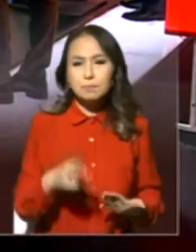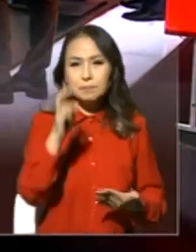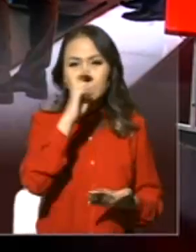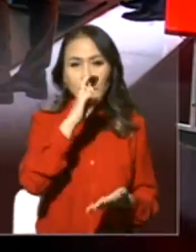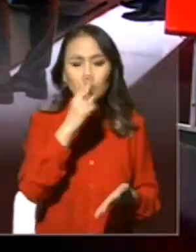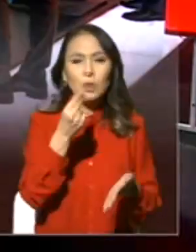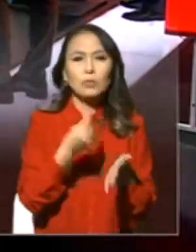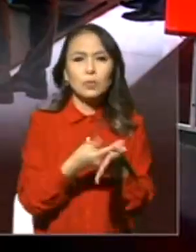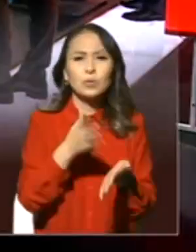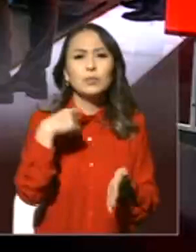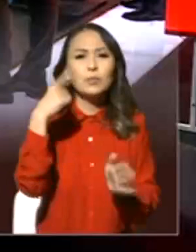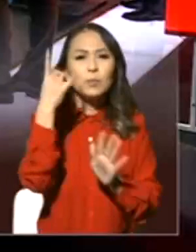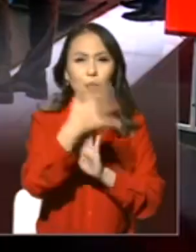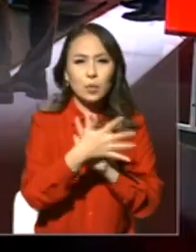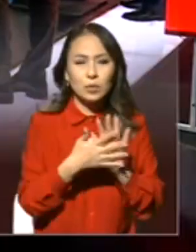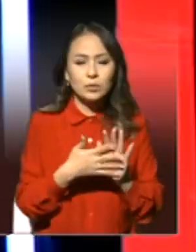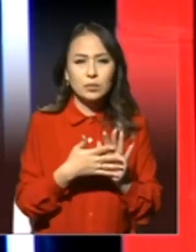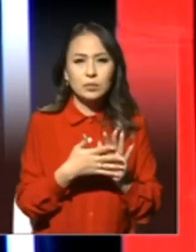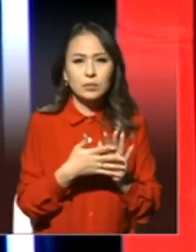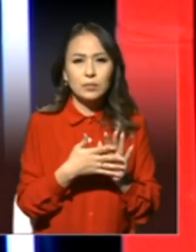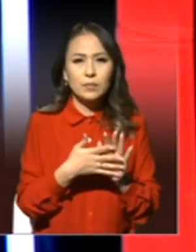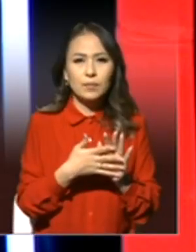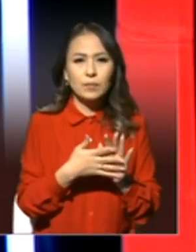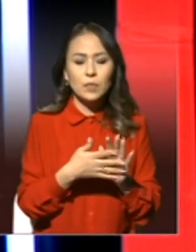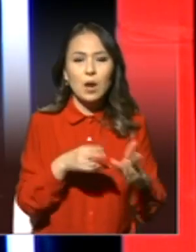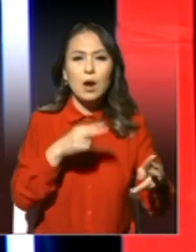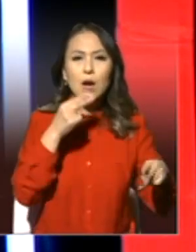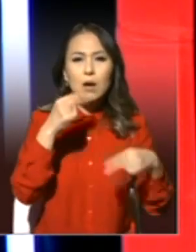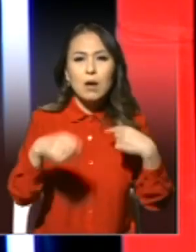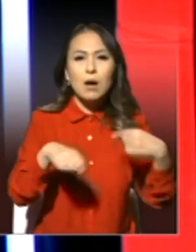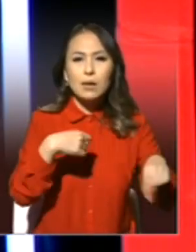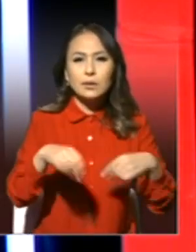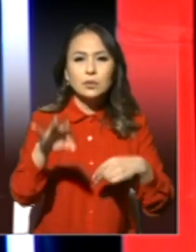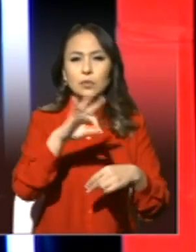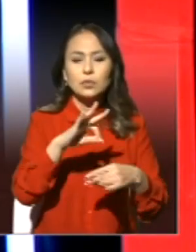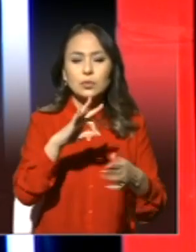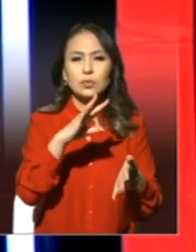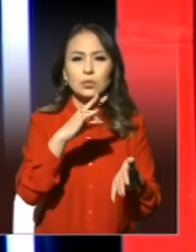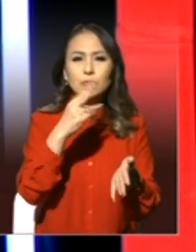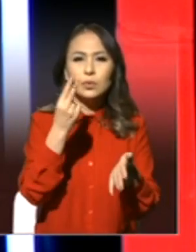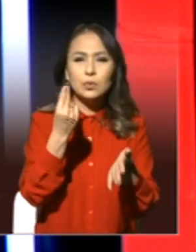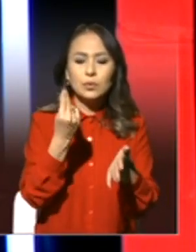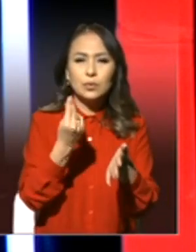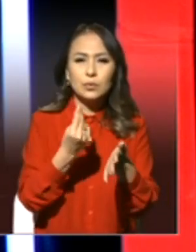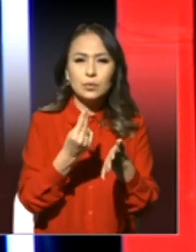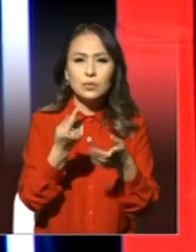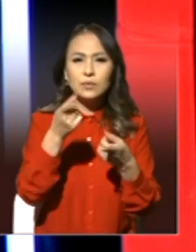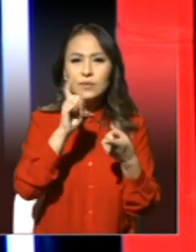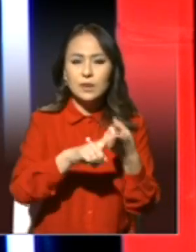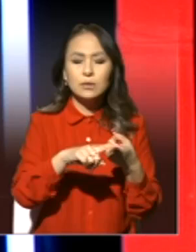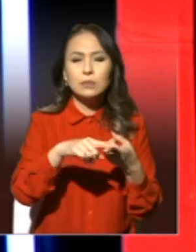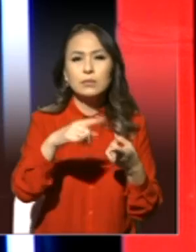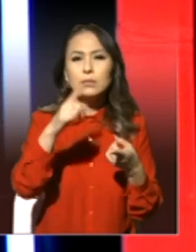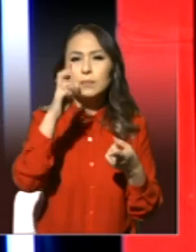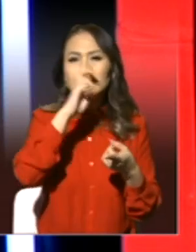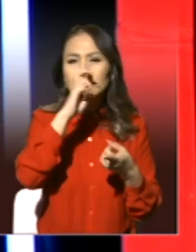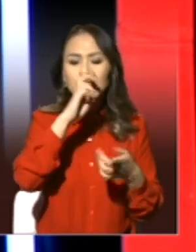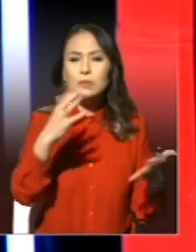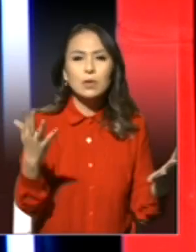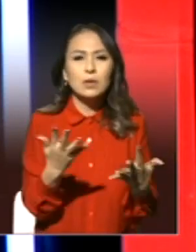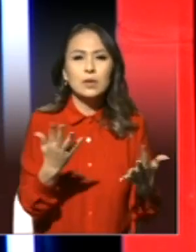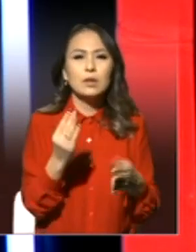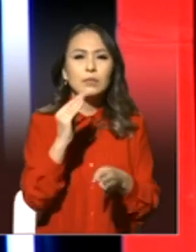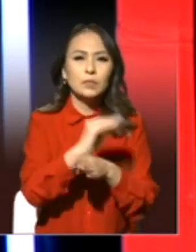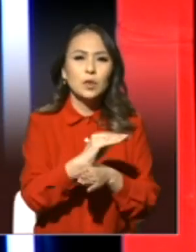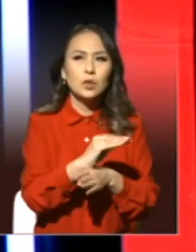қымбаттайтын түсінікті, ал азық-түлік бағасына осы қымбатшылық қалай әсер етеді, бензиннің қымбаттығы? Енді тіптен біз жаңағы